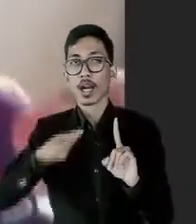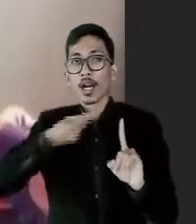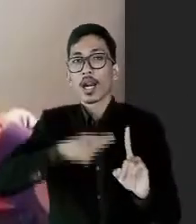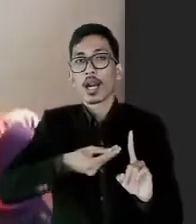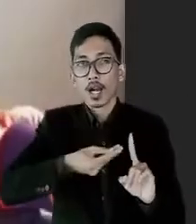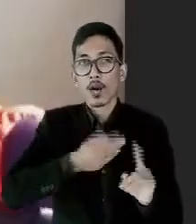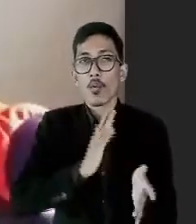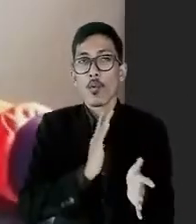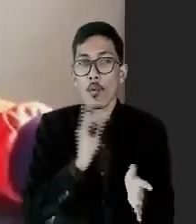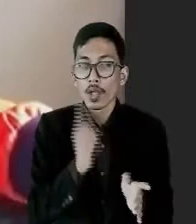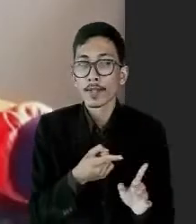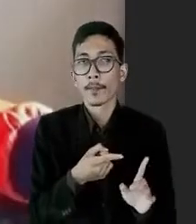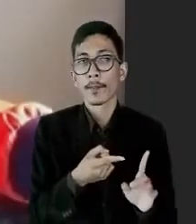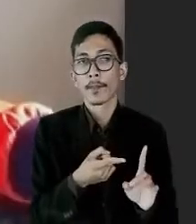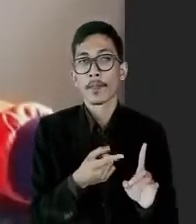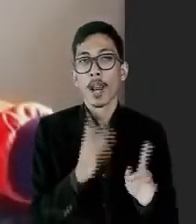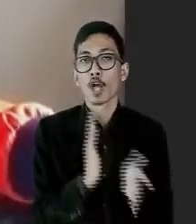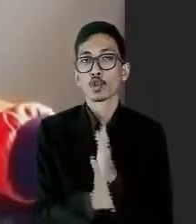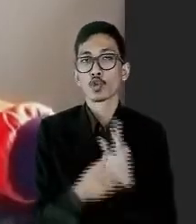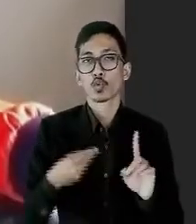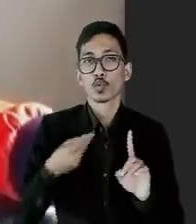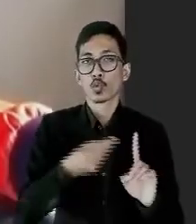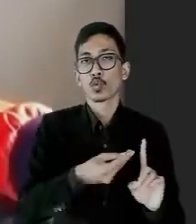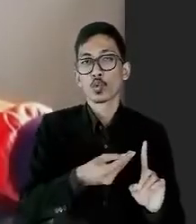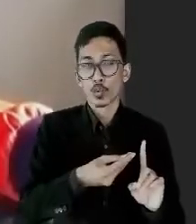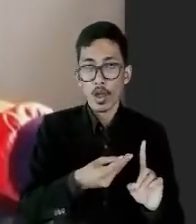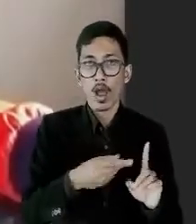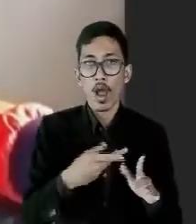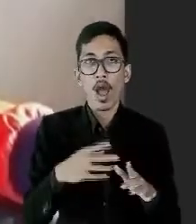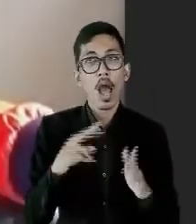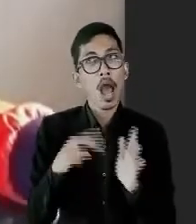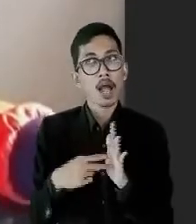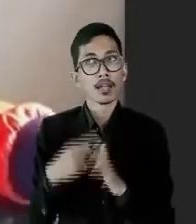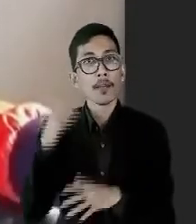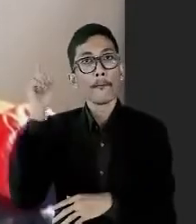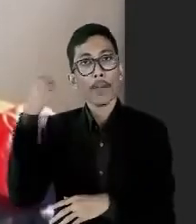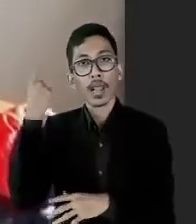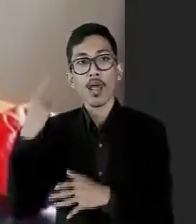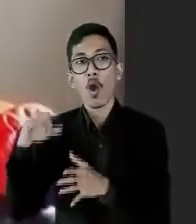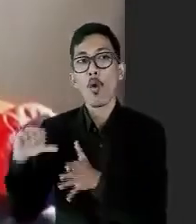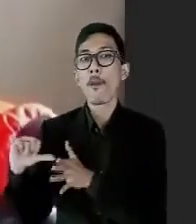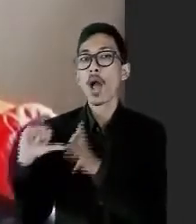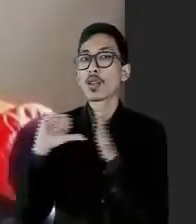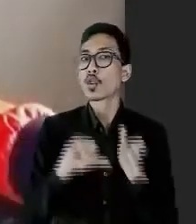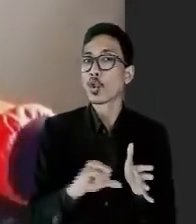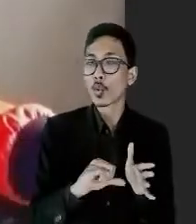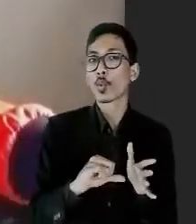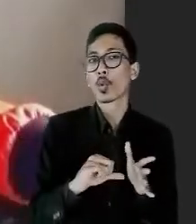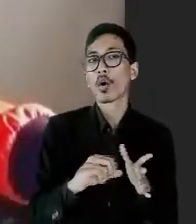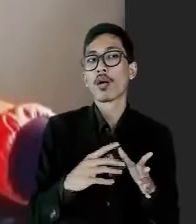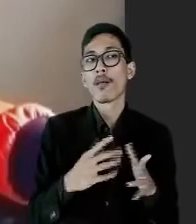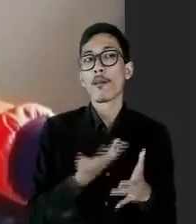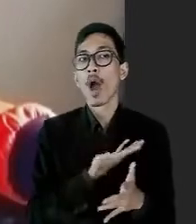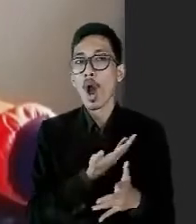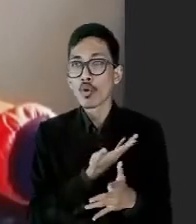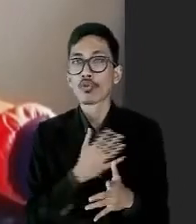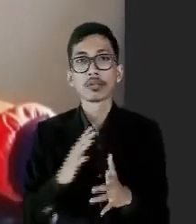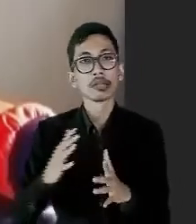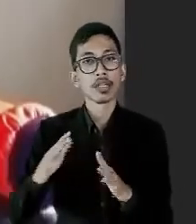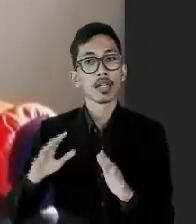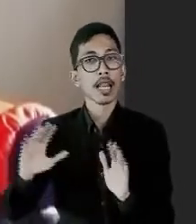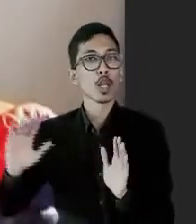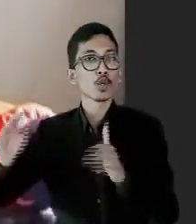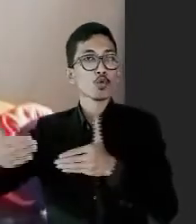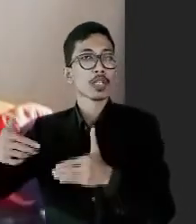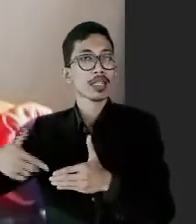Bahwa program ini sangat membantu pemerintah daerah dalam upaya mengantisipasi melindungi masyarakat baik